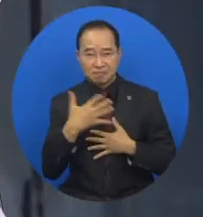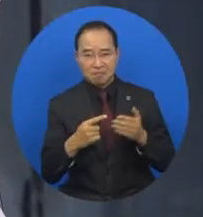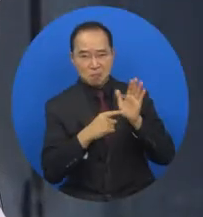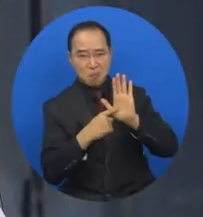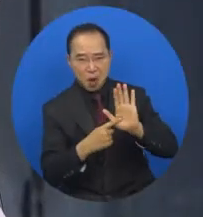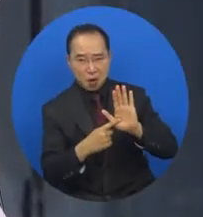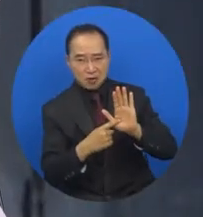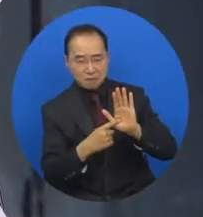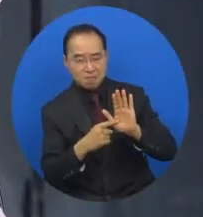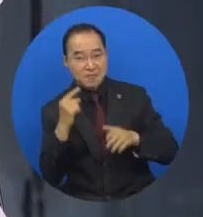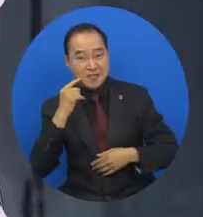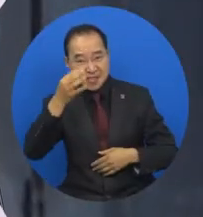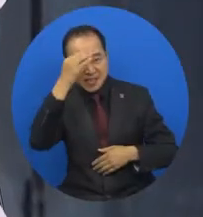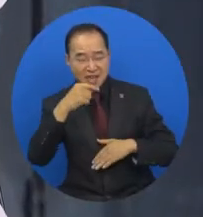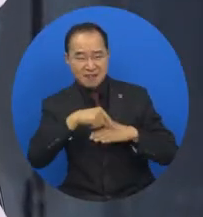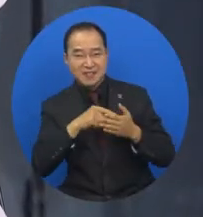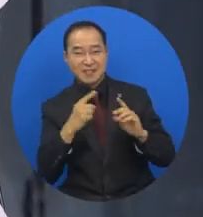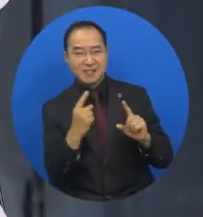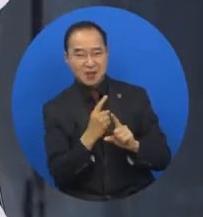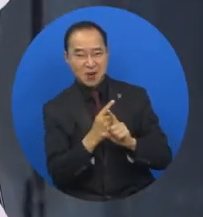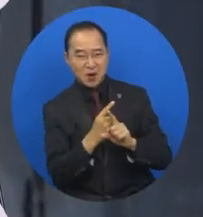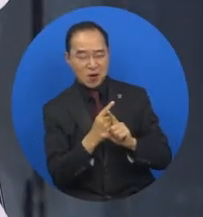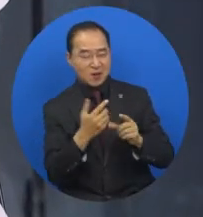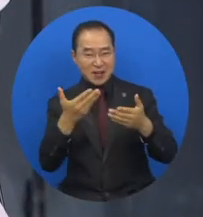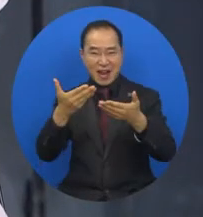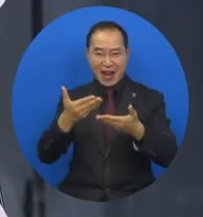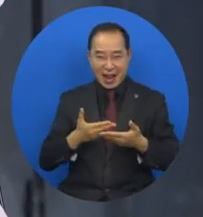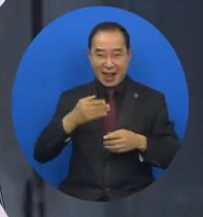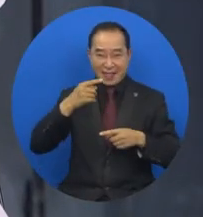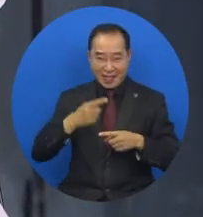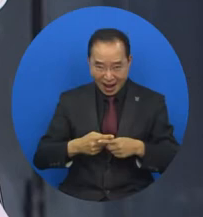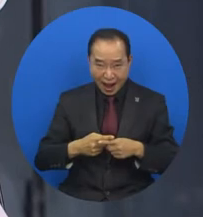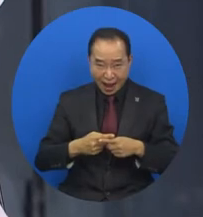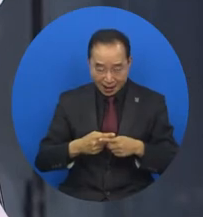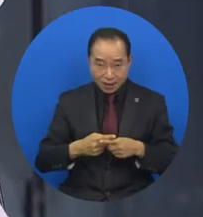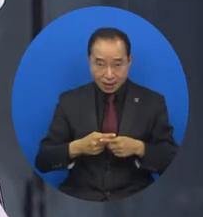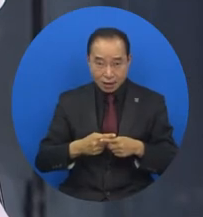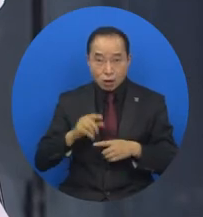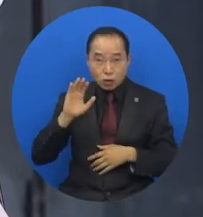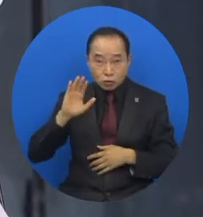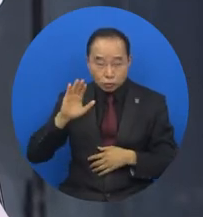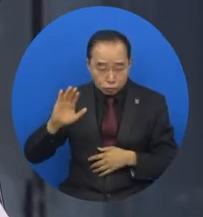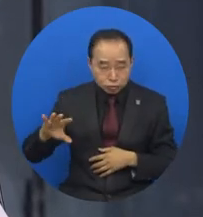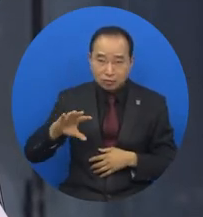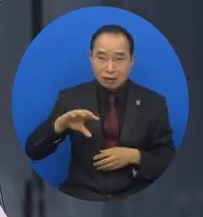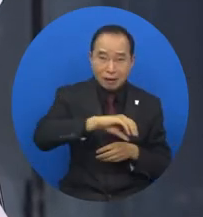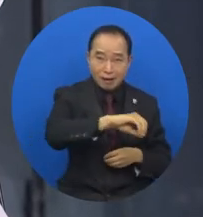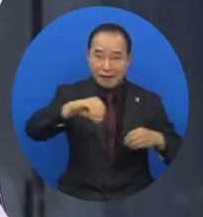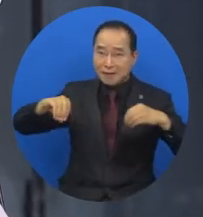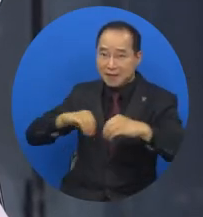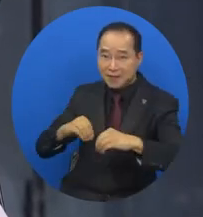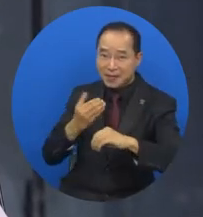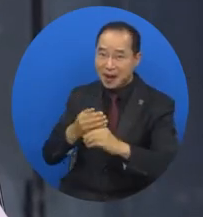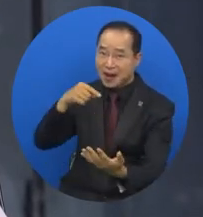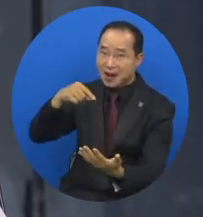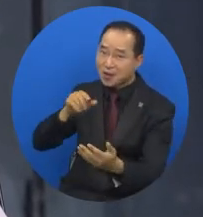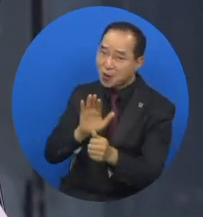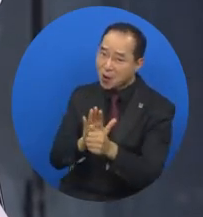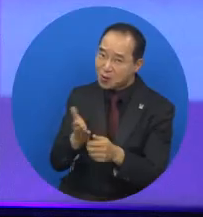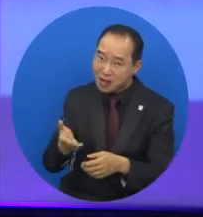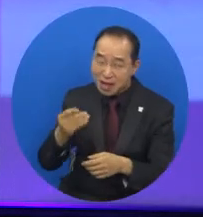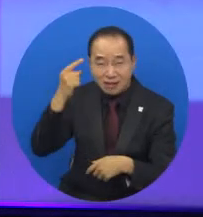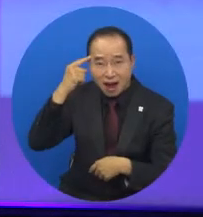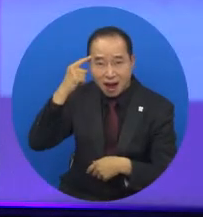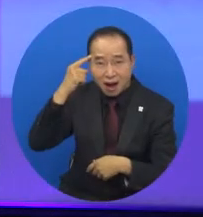그럼 그 표현 예술 치료를 받다가 그럼 내가 한번 다른 이들도 이렇게 치료해줘야겠다라는 생각은 어떻게 갖게 되신